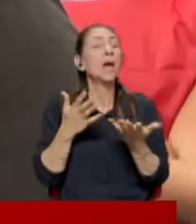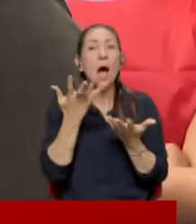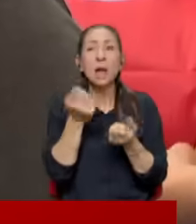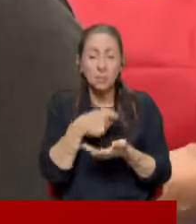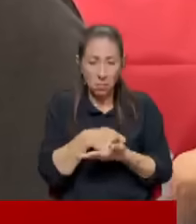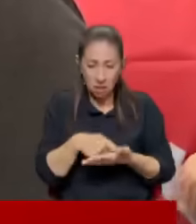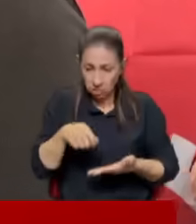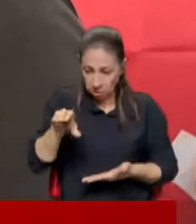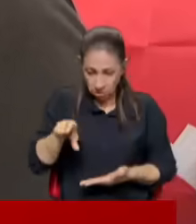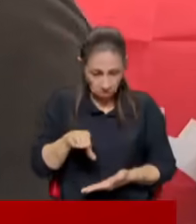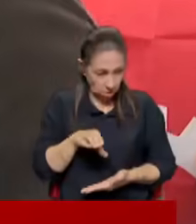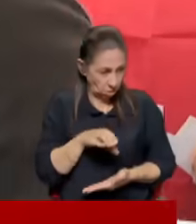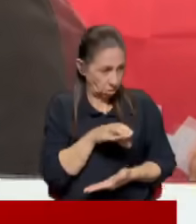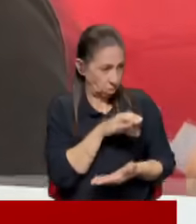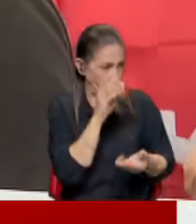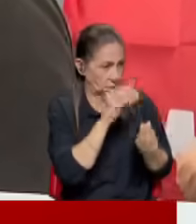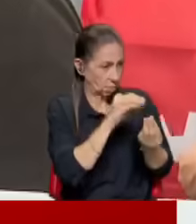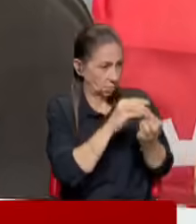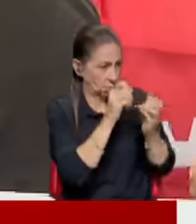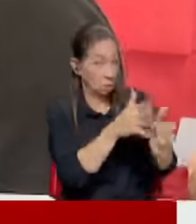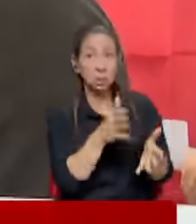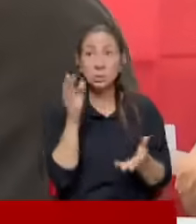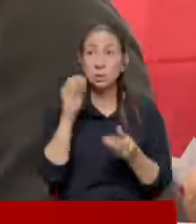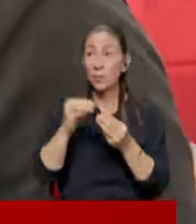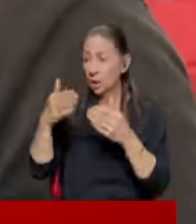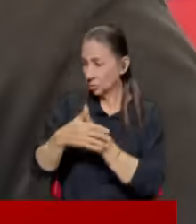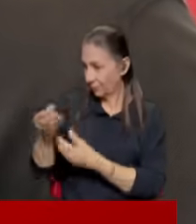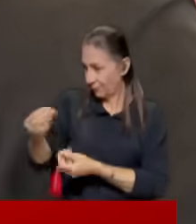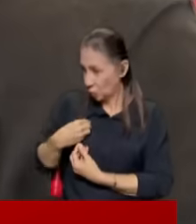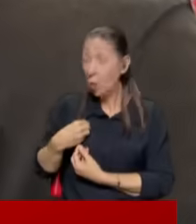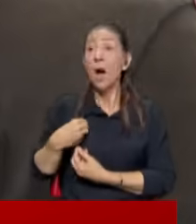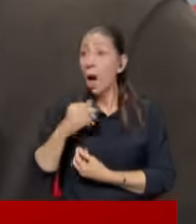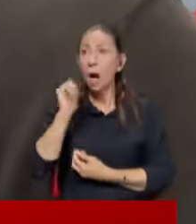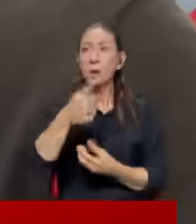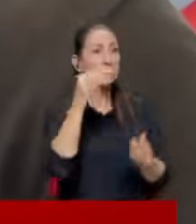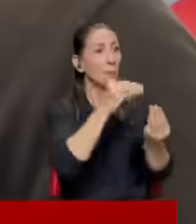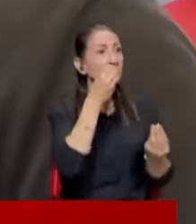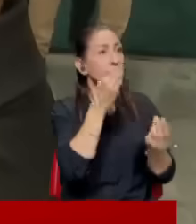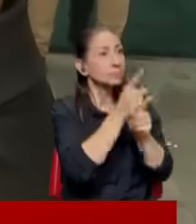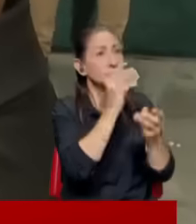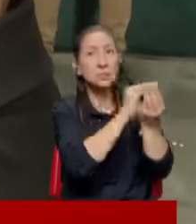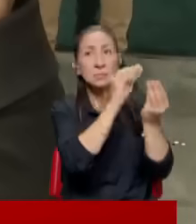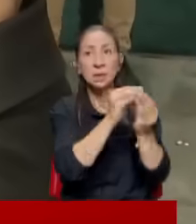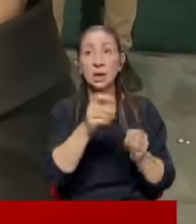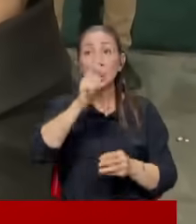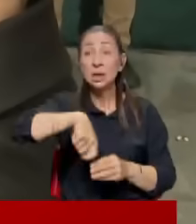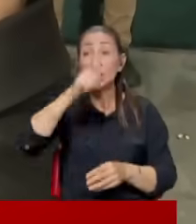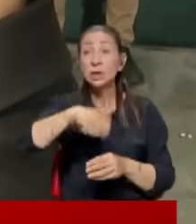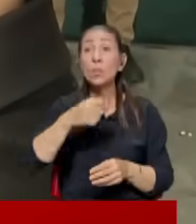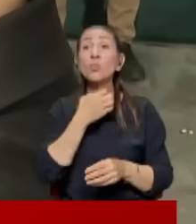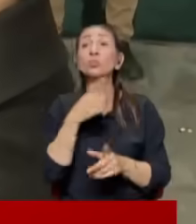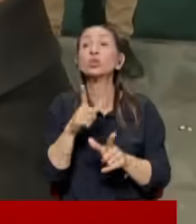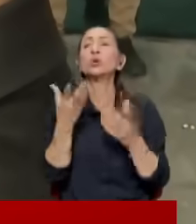aldığım maaşı bakıyorum gelen zamlara. Zam yapıldığı akşam ertesi gün hemen zamlar yapılmaya başladı. Kredi kartlarımıza